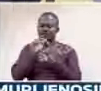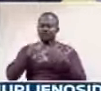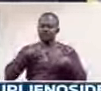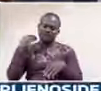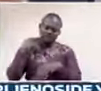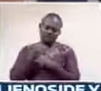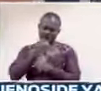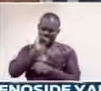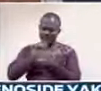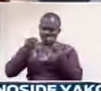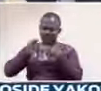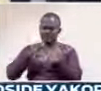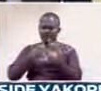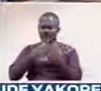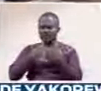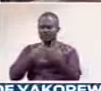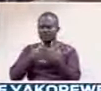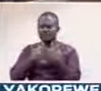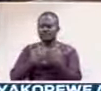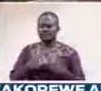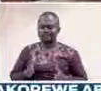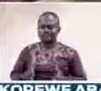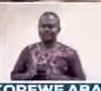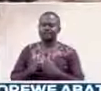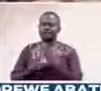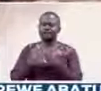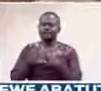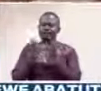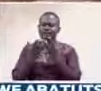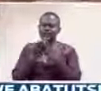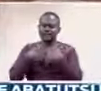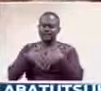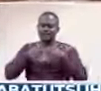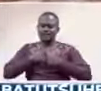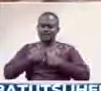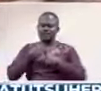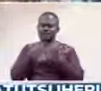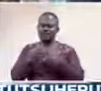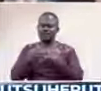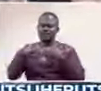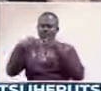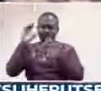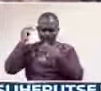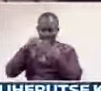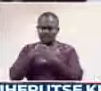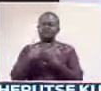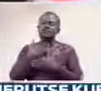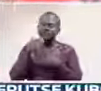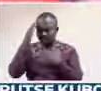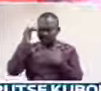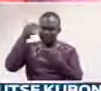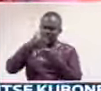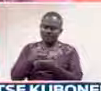genocide kandi bikaba bibangamiye inzira y'ubumwe n'ubwiyunge mu Banyarwanda. Yasabye abaturage gutanga amakuru ku neza kuko n'ubundi igihe